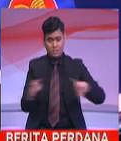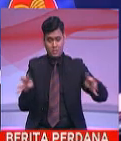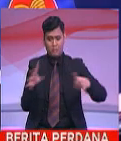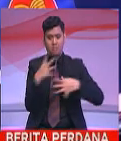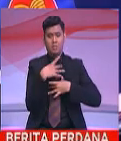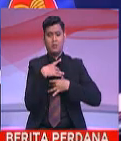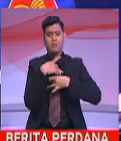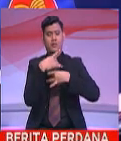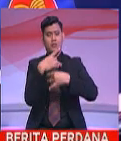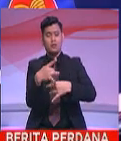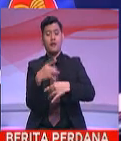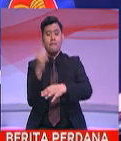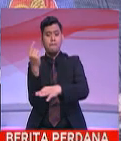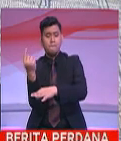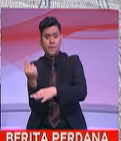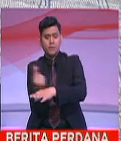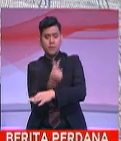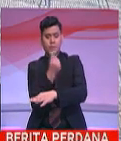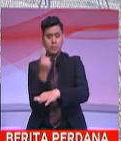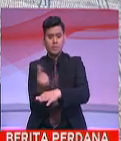some of ROK's best practices.